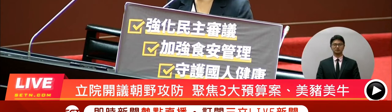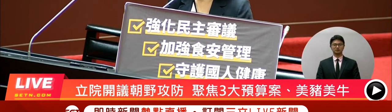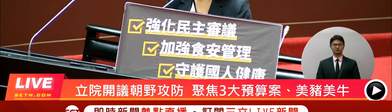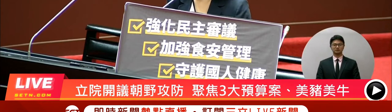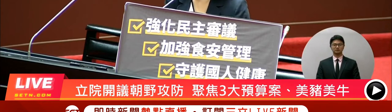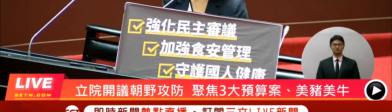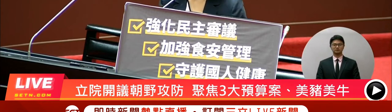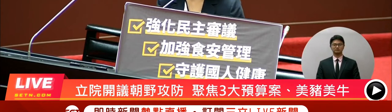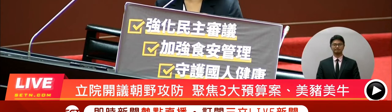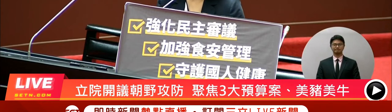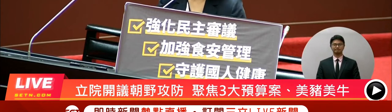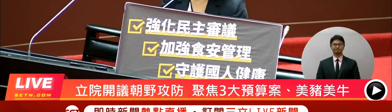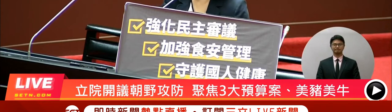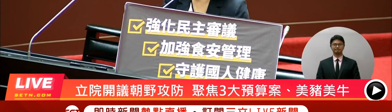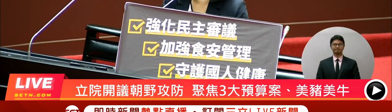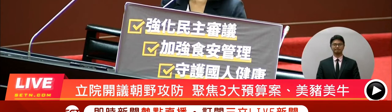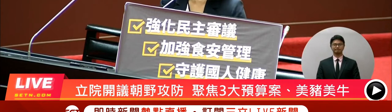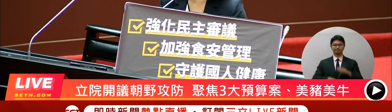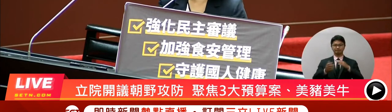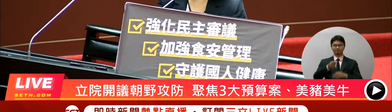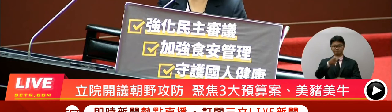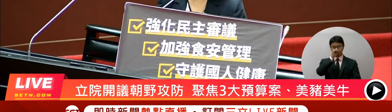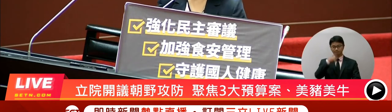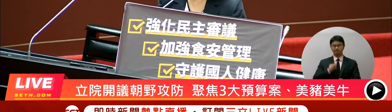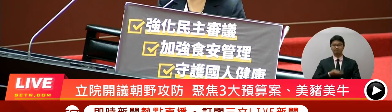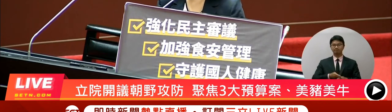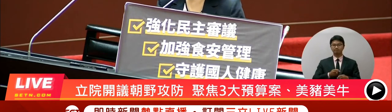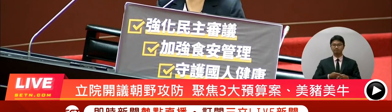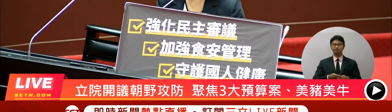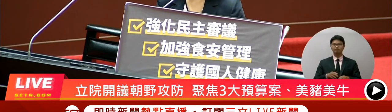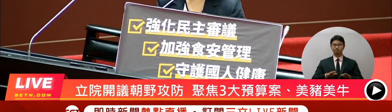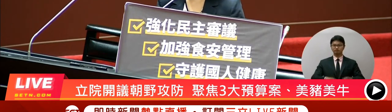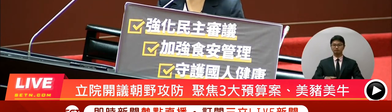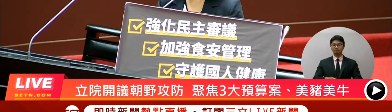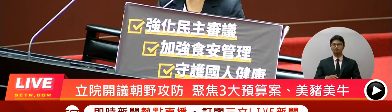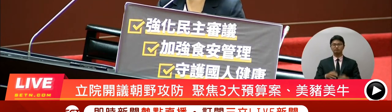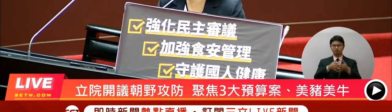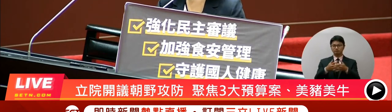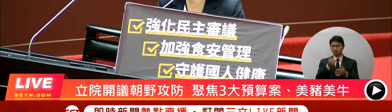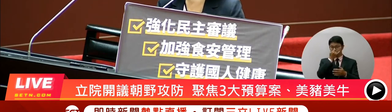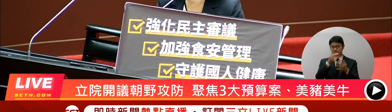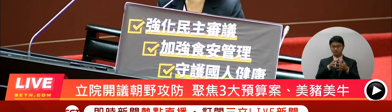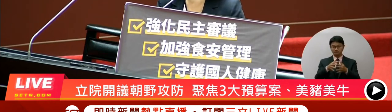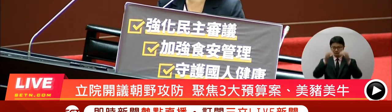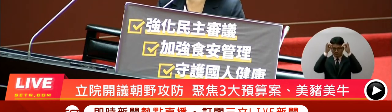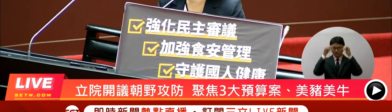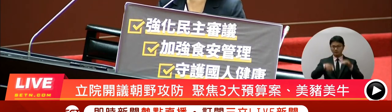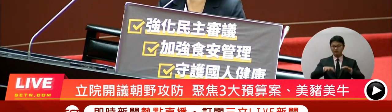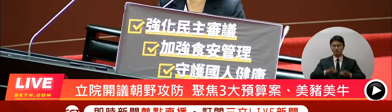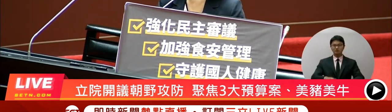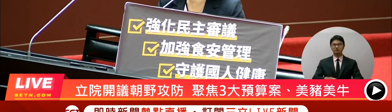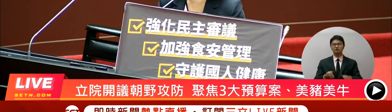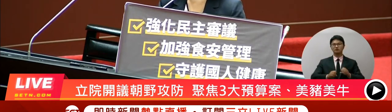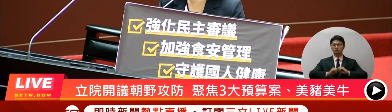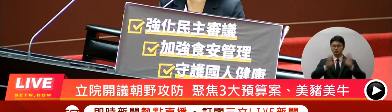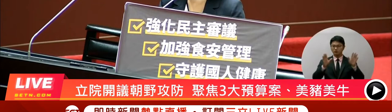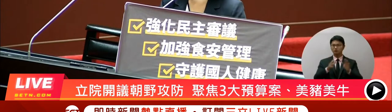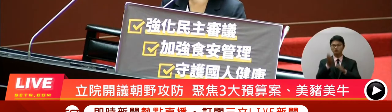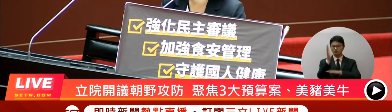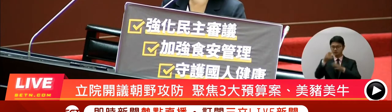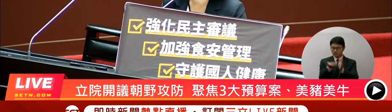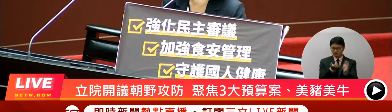院长你好， 委员你好， 我相信在这个美猪美牛 极快的在公布这个相关的政策之前，一定是